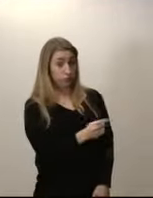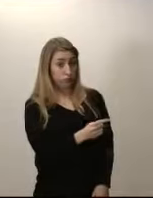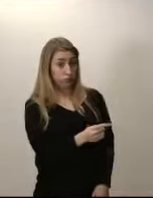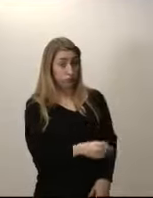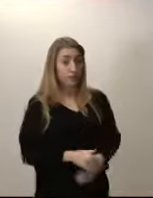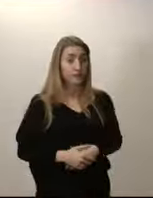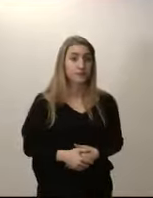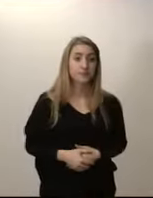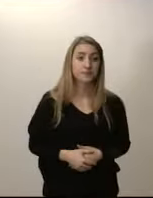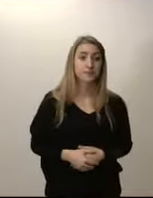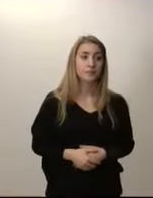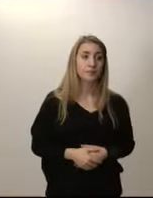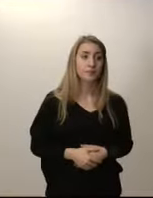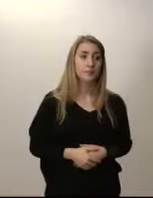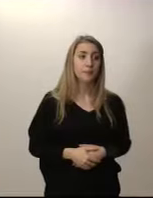Bon.